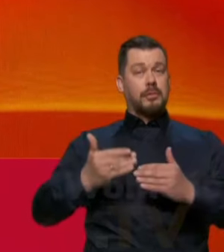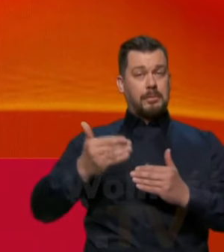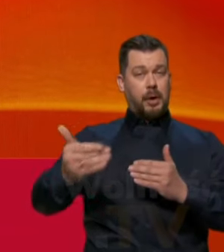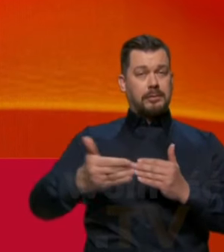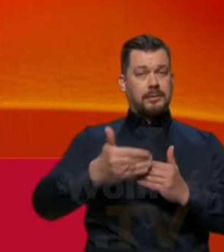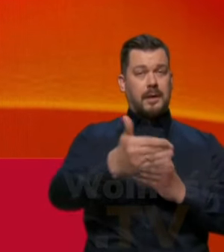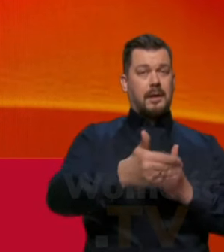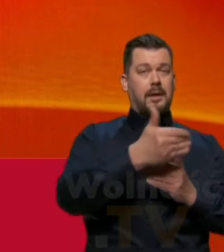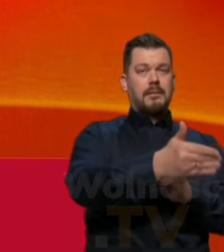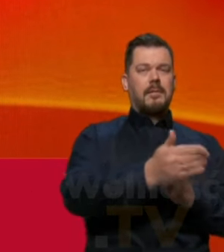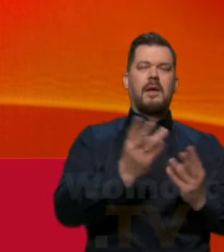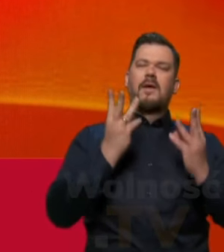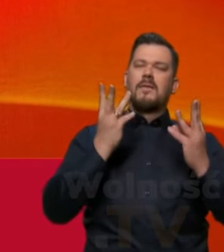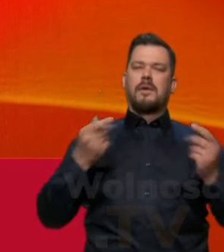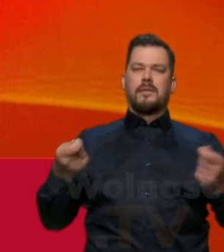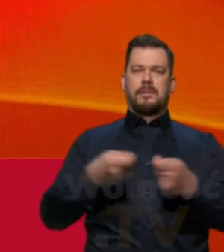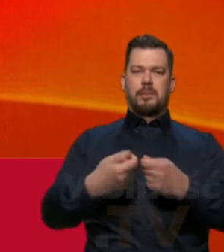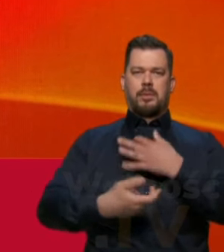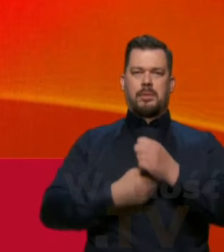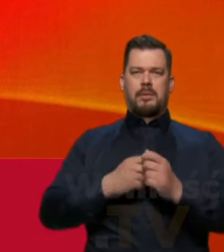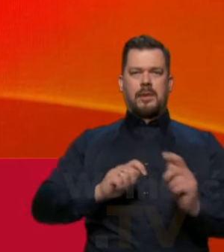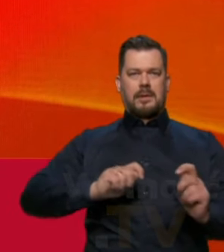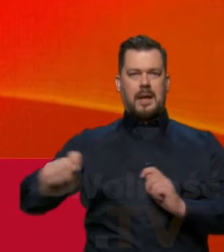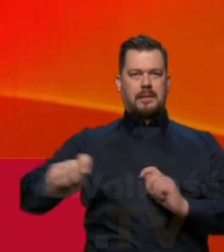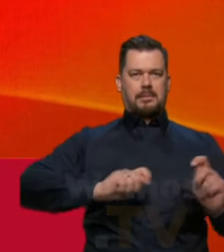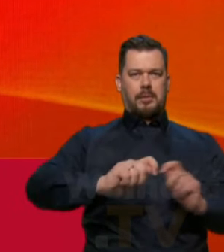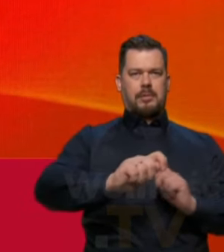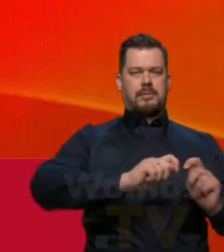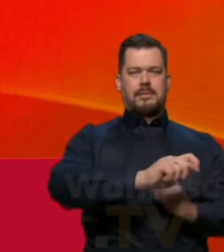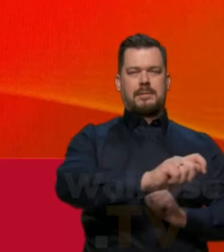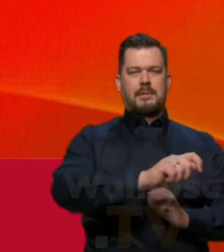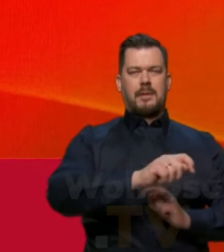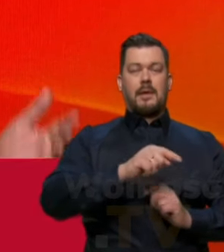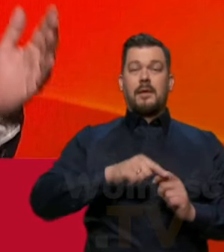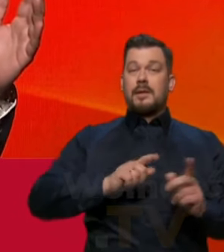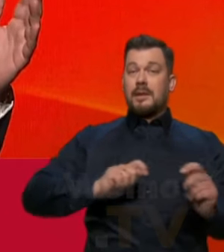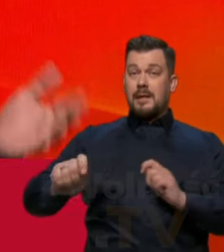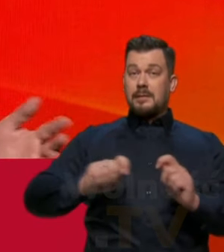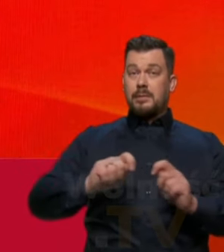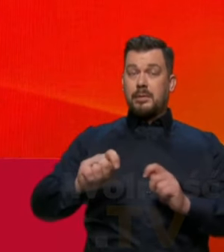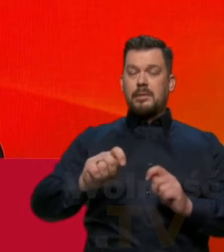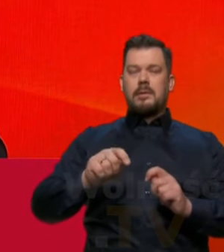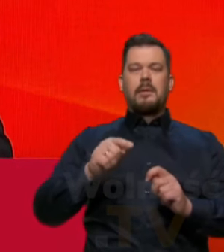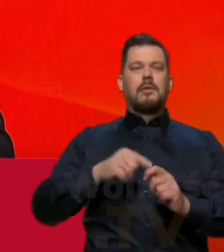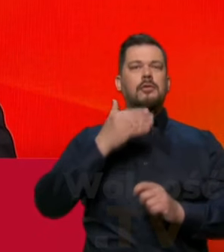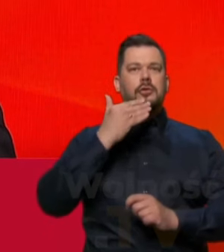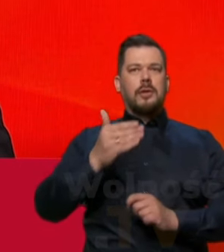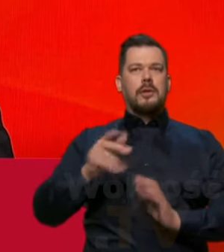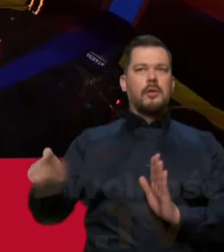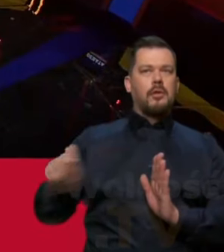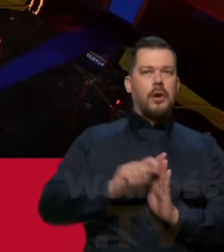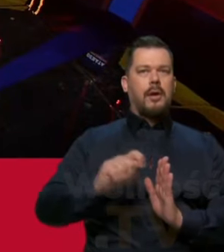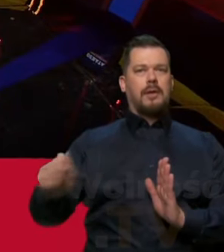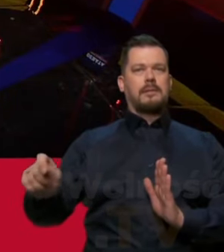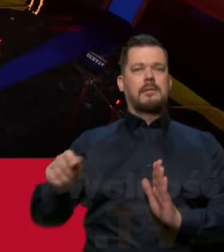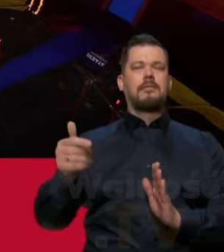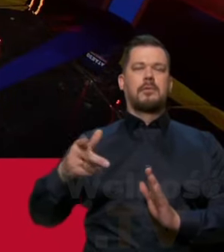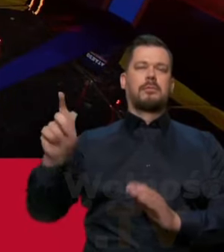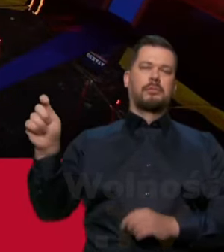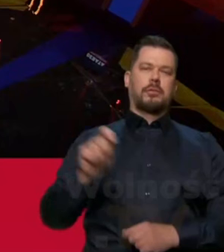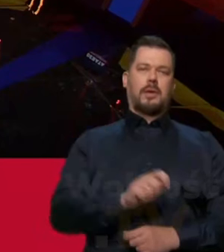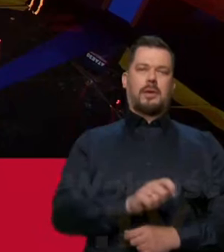Warszawę, najważniejsza jest współpraca w zakresie transportu publicznego, ponieważ transport publiczny, dzięki którym zamiast samochodami mogą dojeżdżać